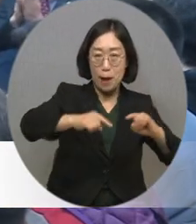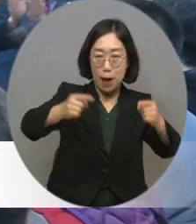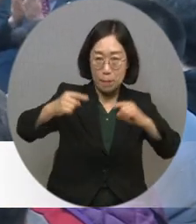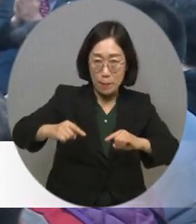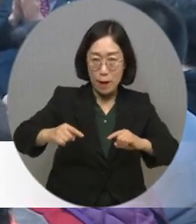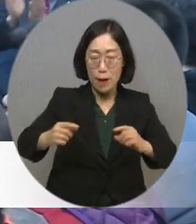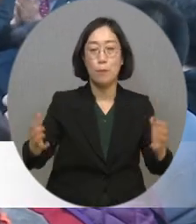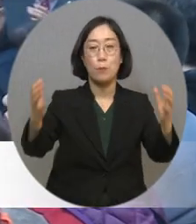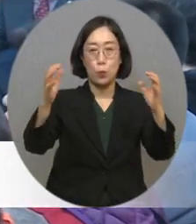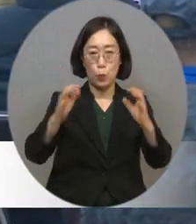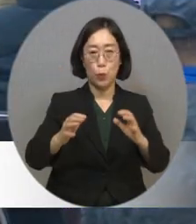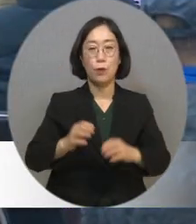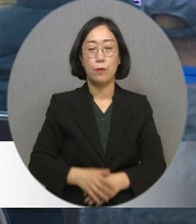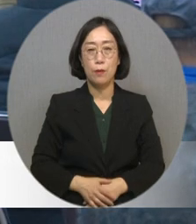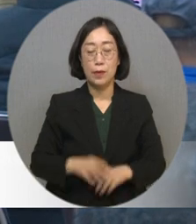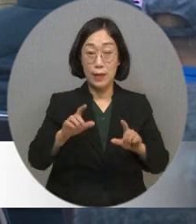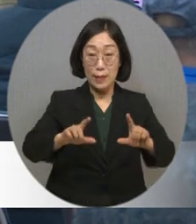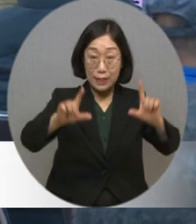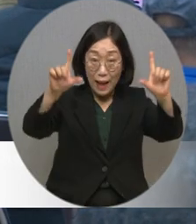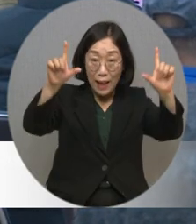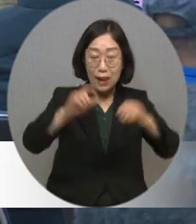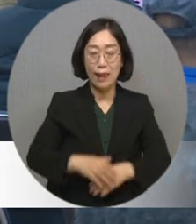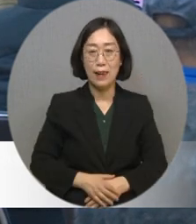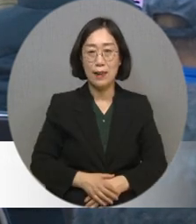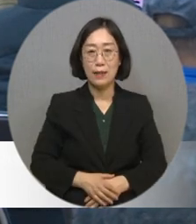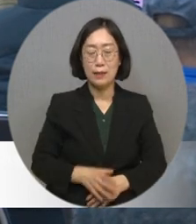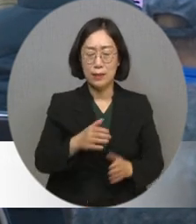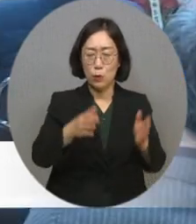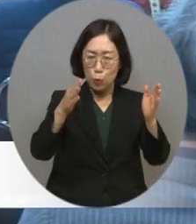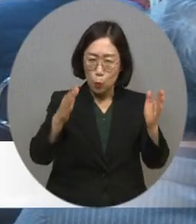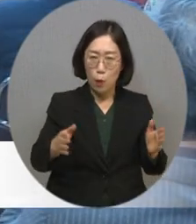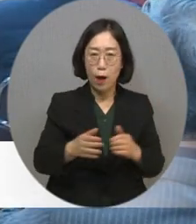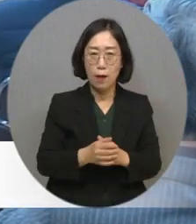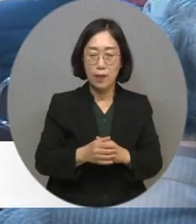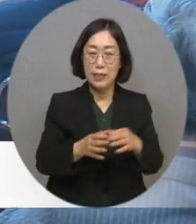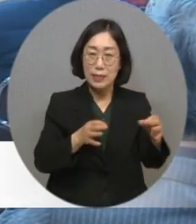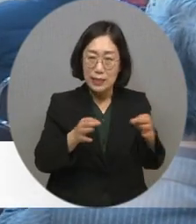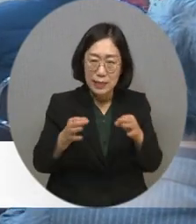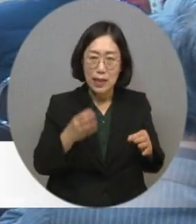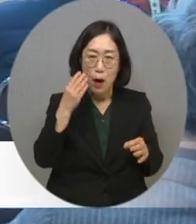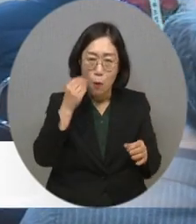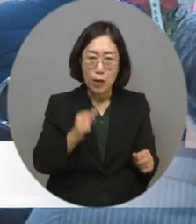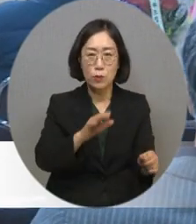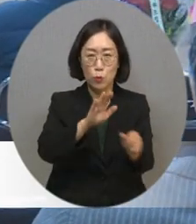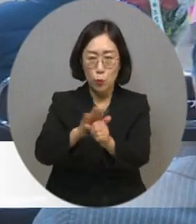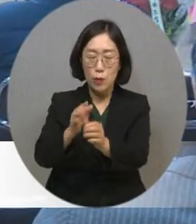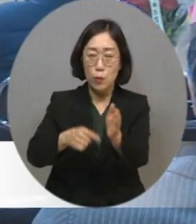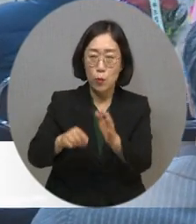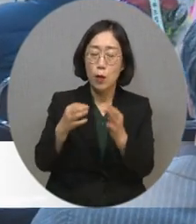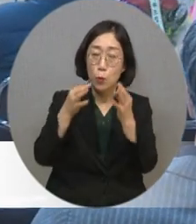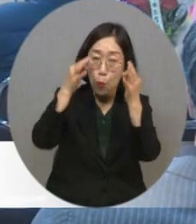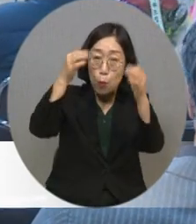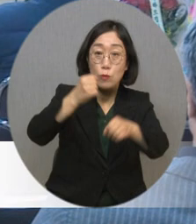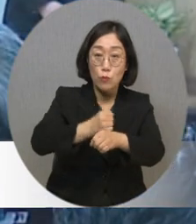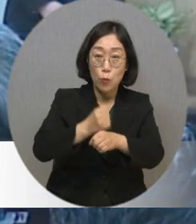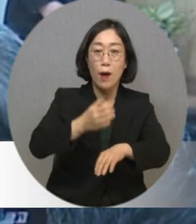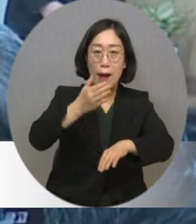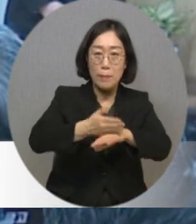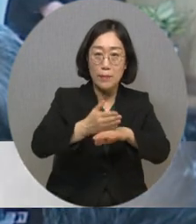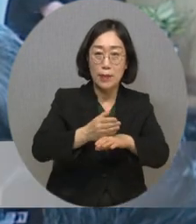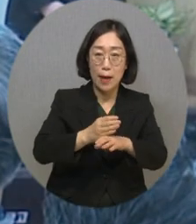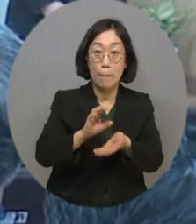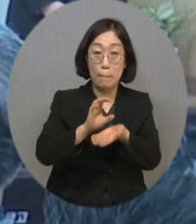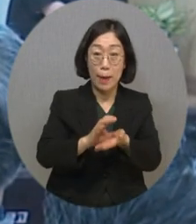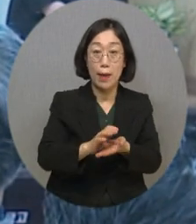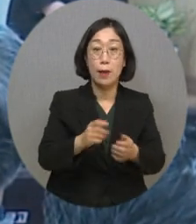참석했습니다. 이날 취임식에는 그동안 시장 활성화를 위해 애써온 분들에게 감사장을 전하며